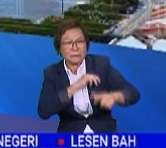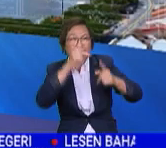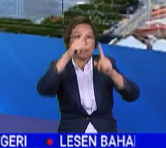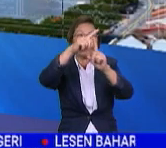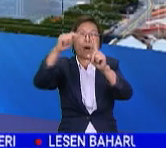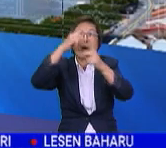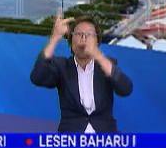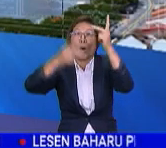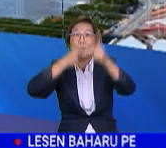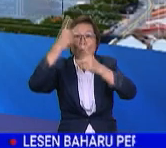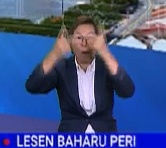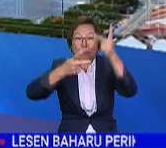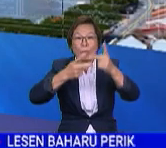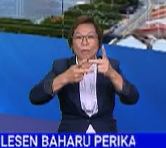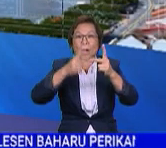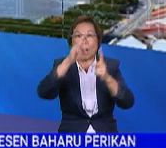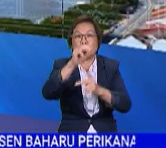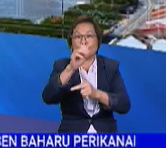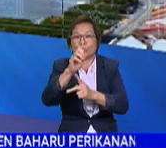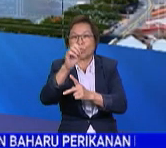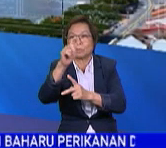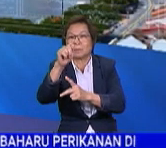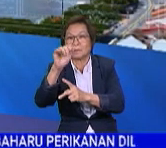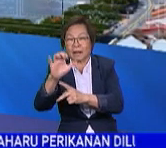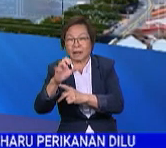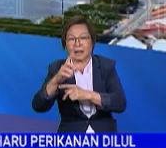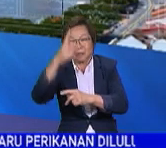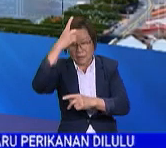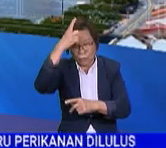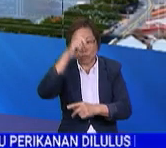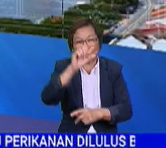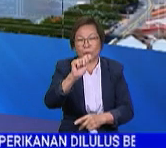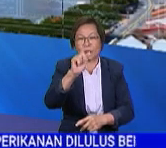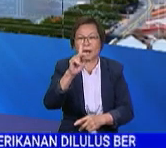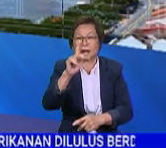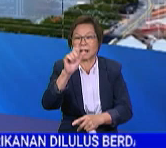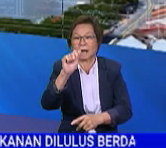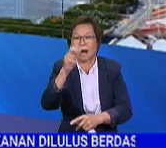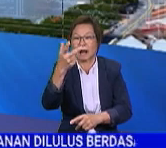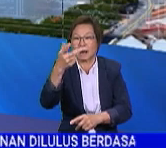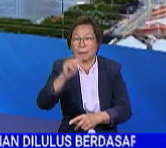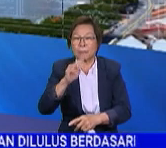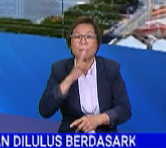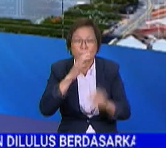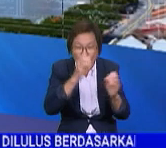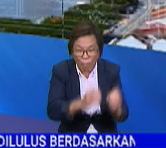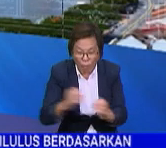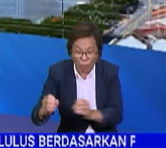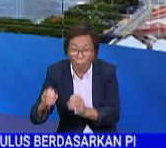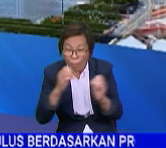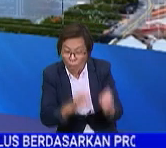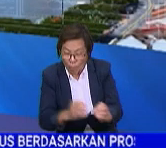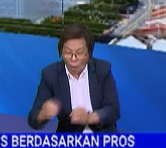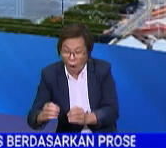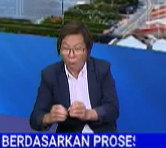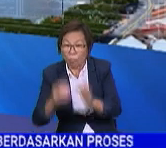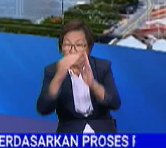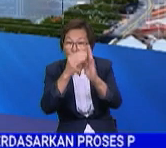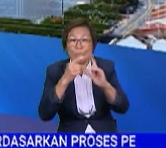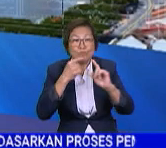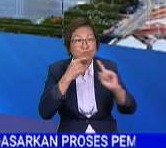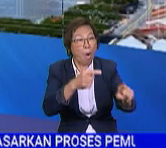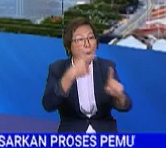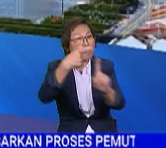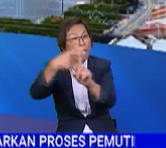pelancongan kesenian kebudayaan belia dan sukan Negeri Dato Sri Abdul Karim nama-nama berkata penghancuran acara itu juga mendapat